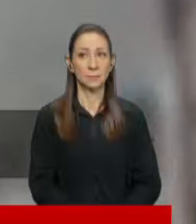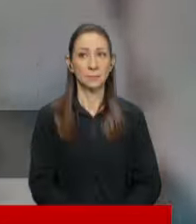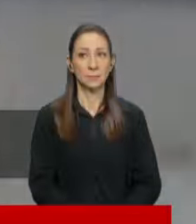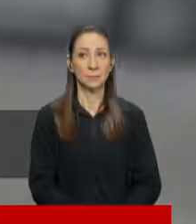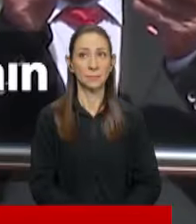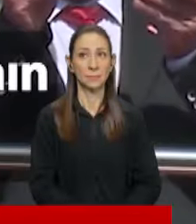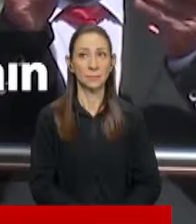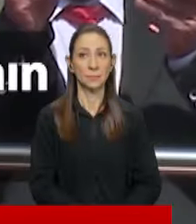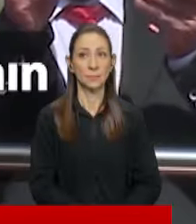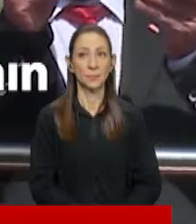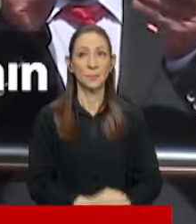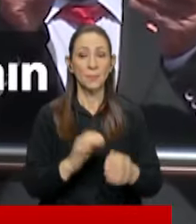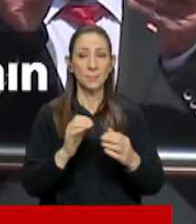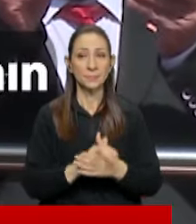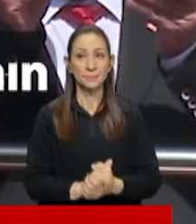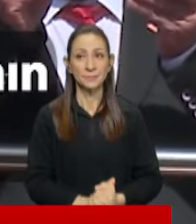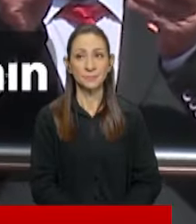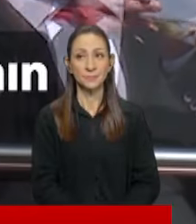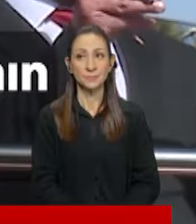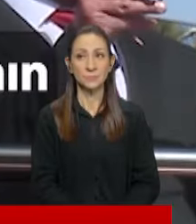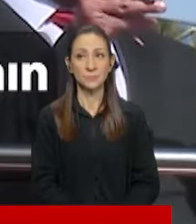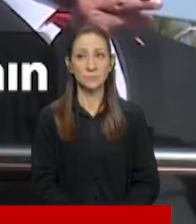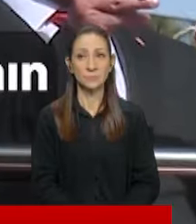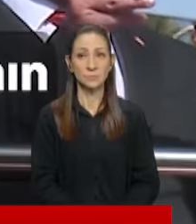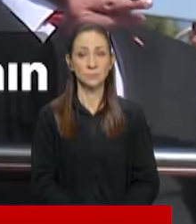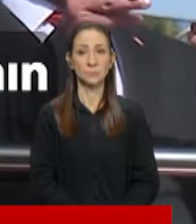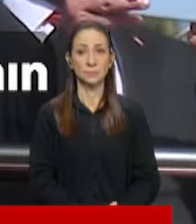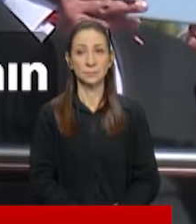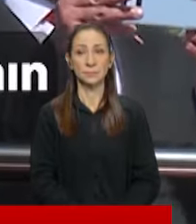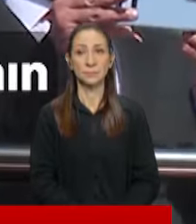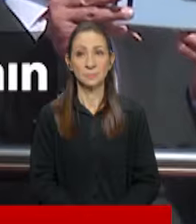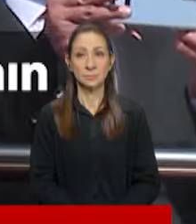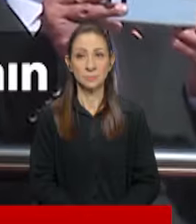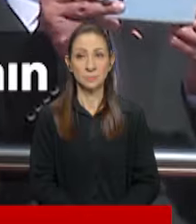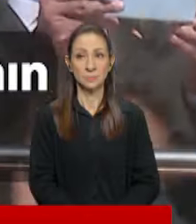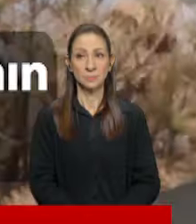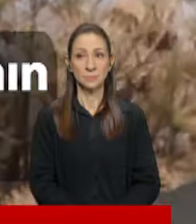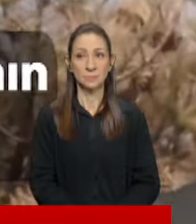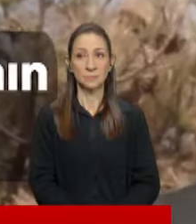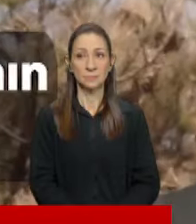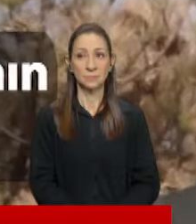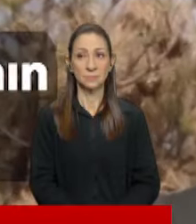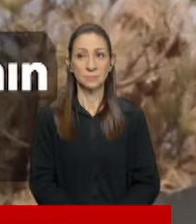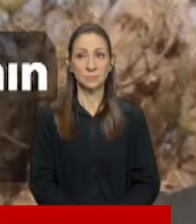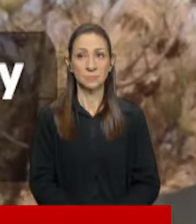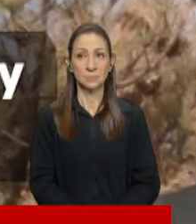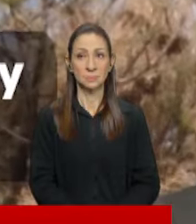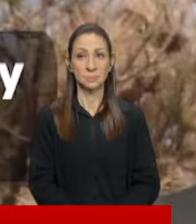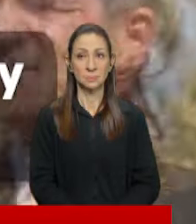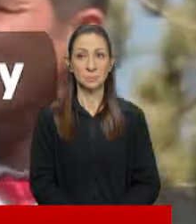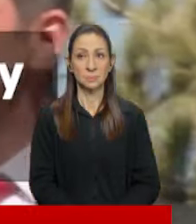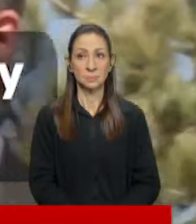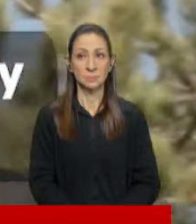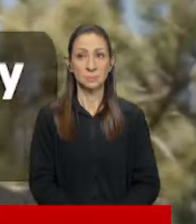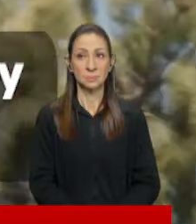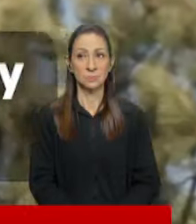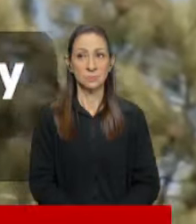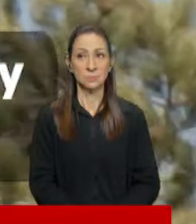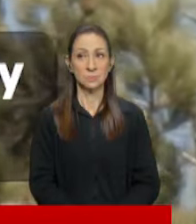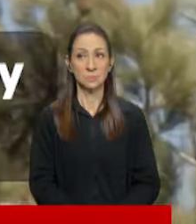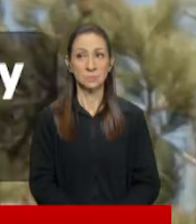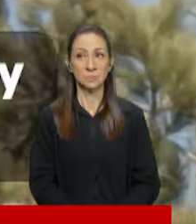Çakarlı yapmak. Bayrağa ben kaç kez geldim. Bir şoför bir korumanın haricinde araba yoktu. Rakibim de bayrağlı hemşeriniz.